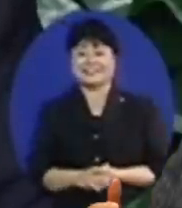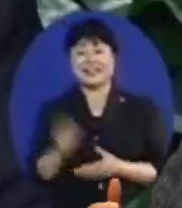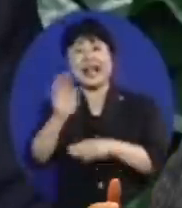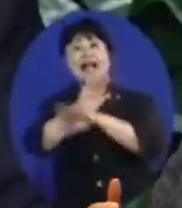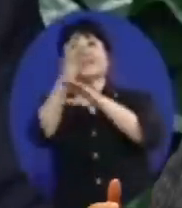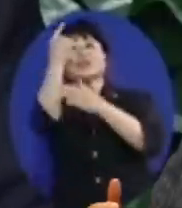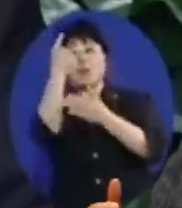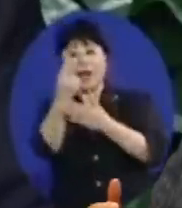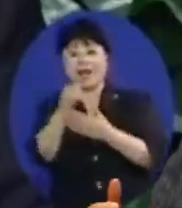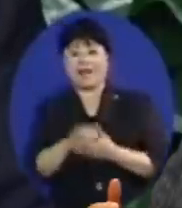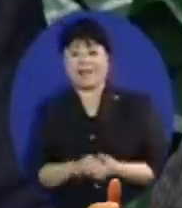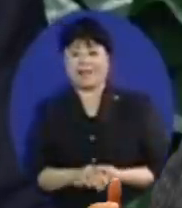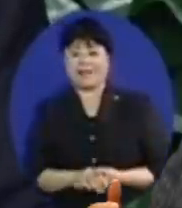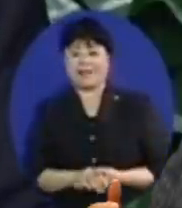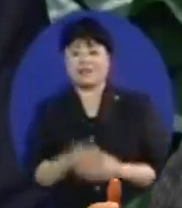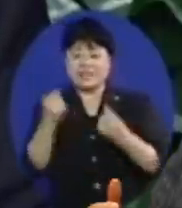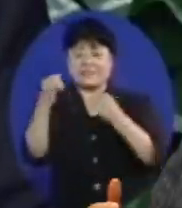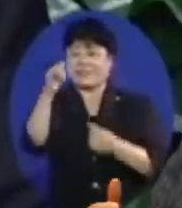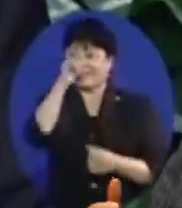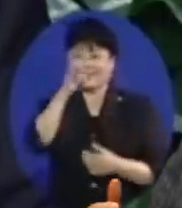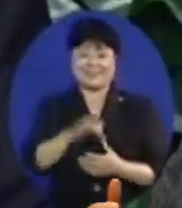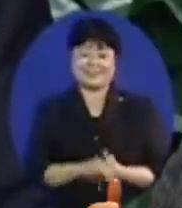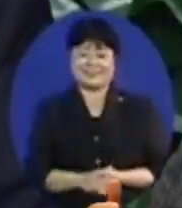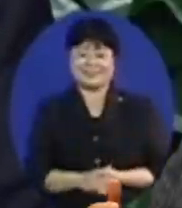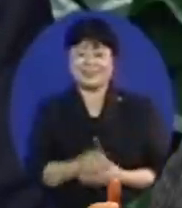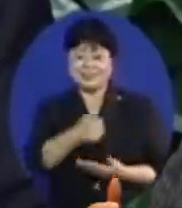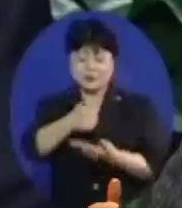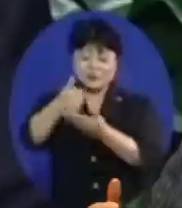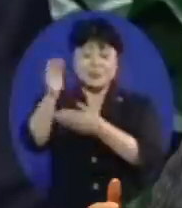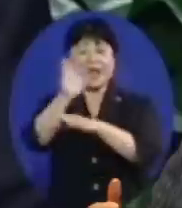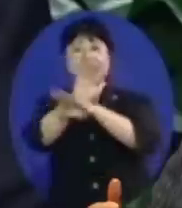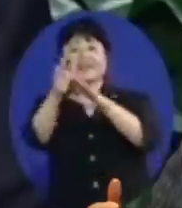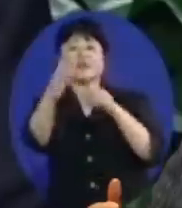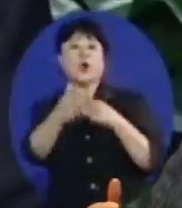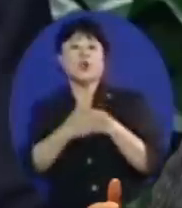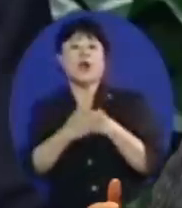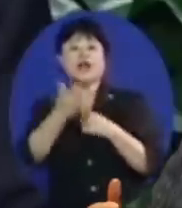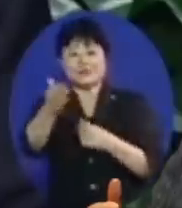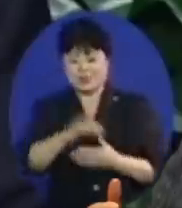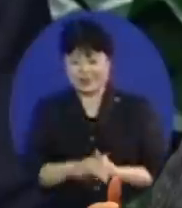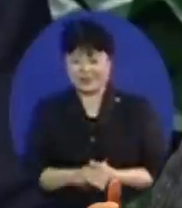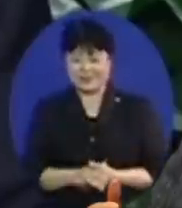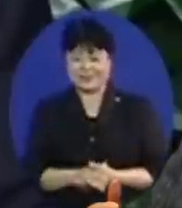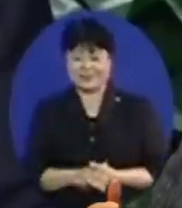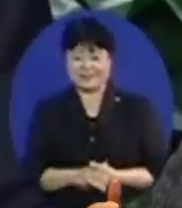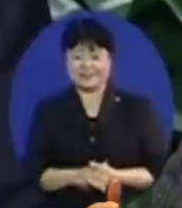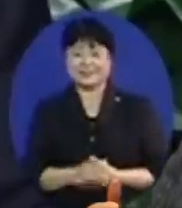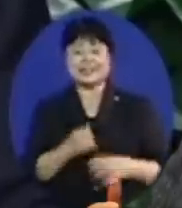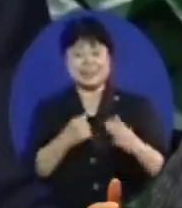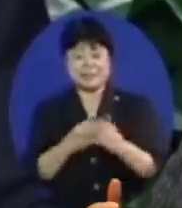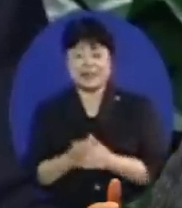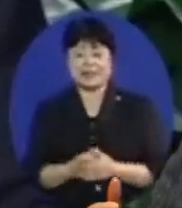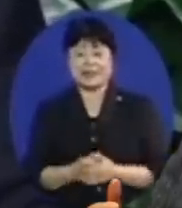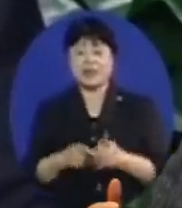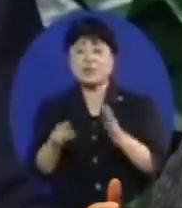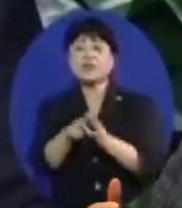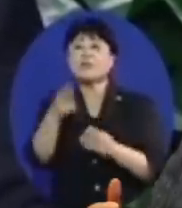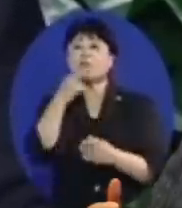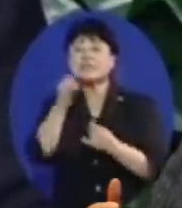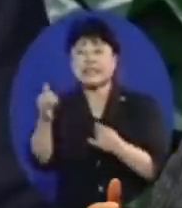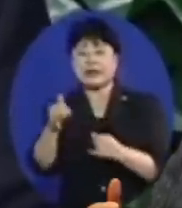하늘에 우리의 자원이 있습니다. 주님이 하늘에서 도와주시는 것입니다. 그러므로 믿지 않는